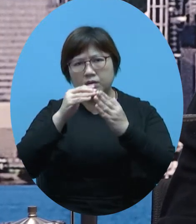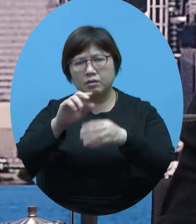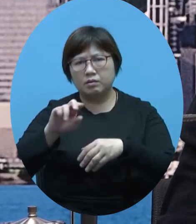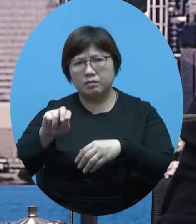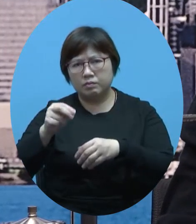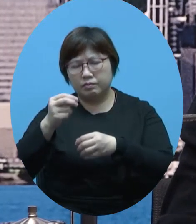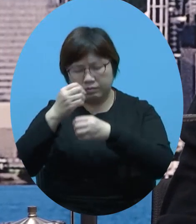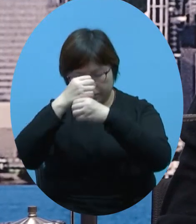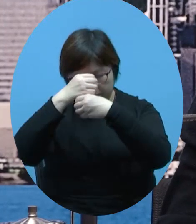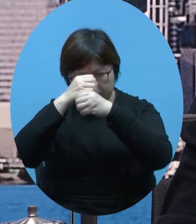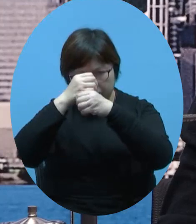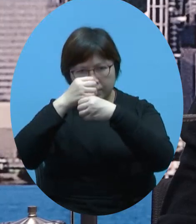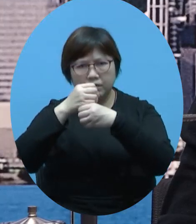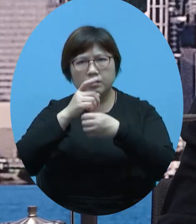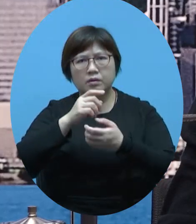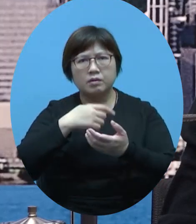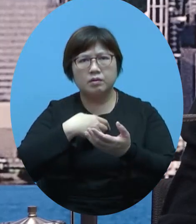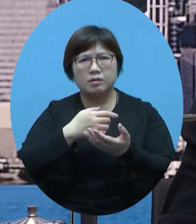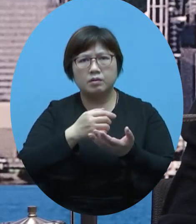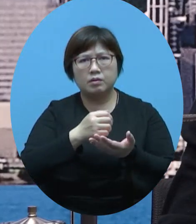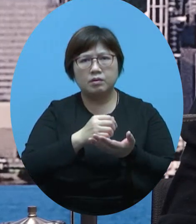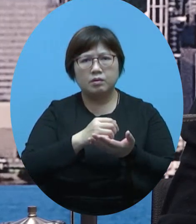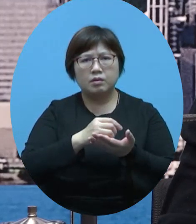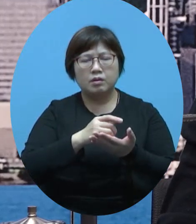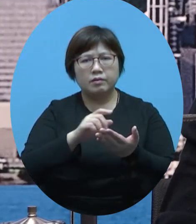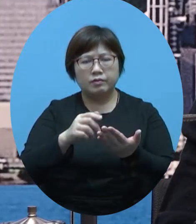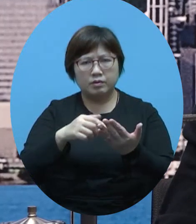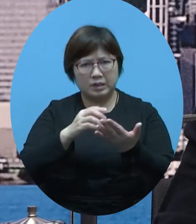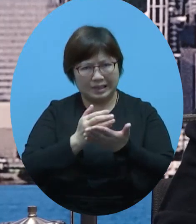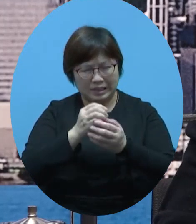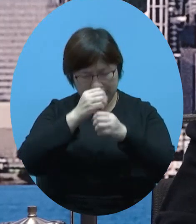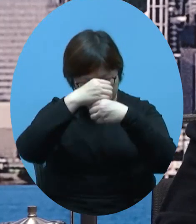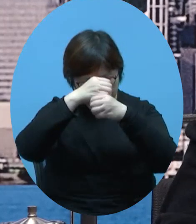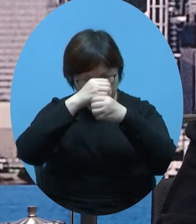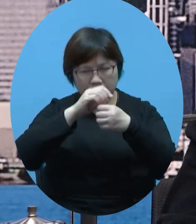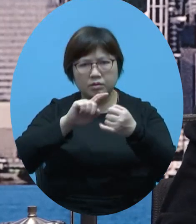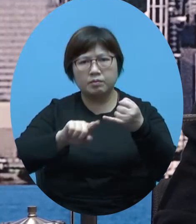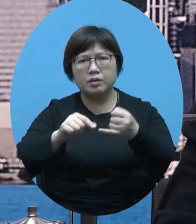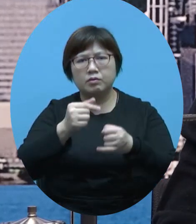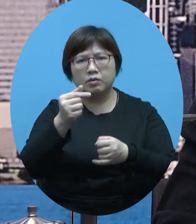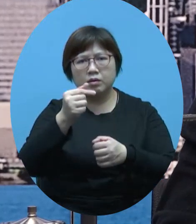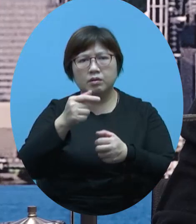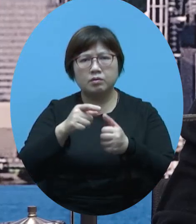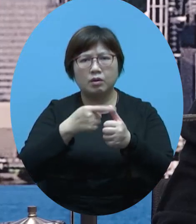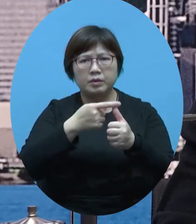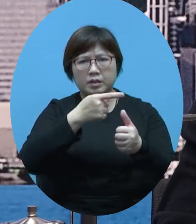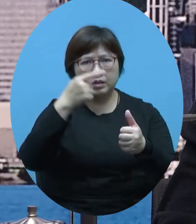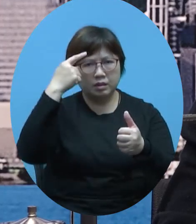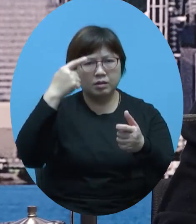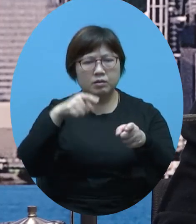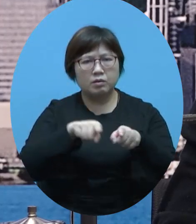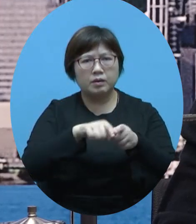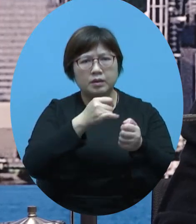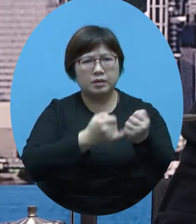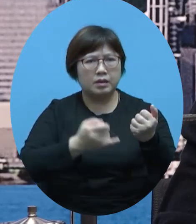本，咁跟住就送翻個樣本就係陽性啦。咁佢好初步資料咧就知道佢同個仔住